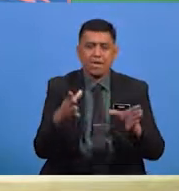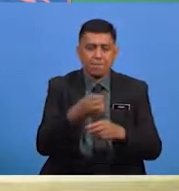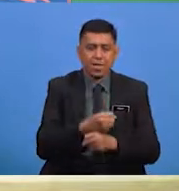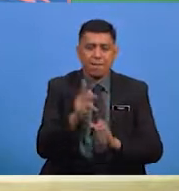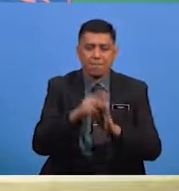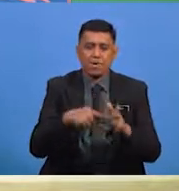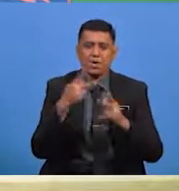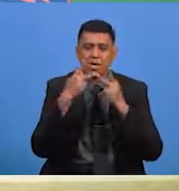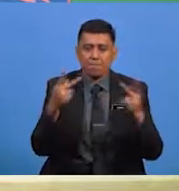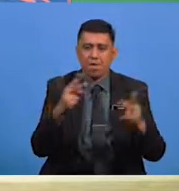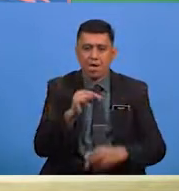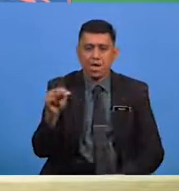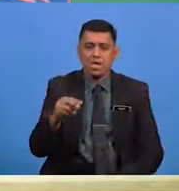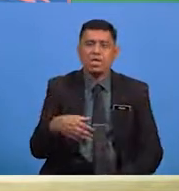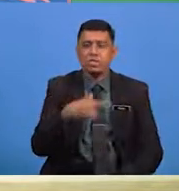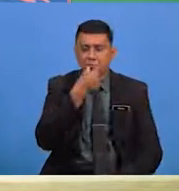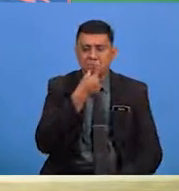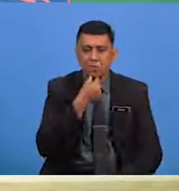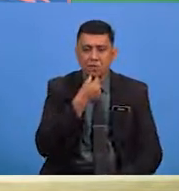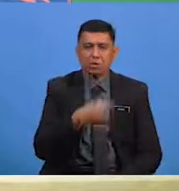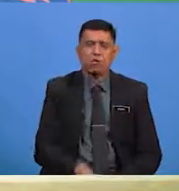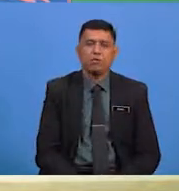mendapat perkabaran sedih.